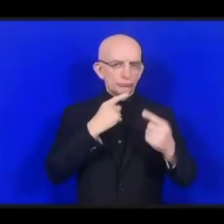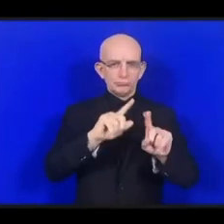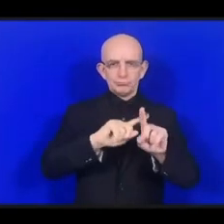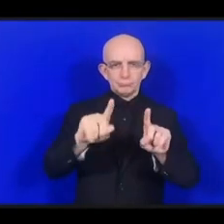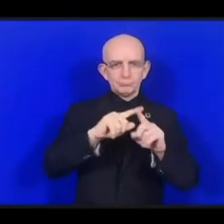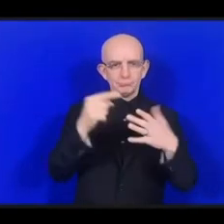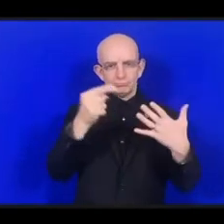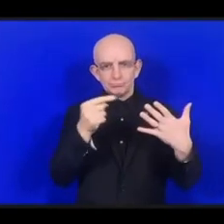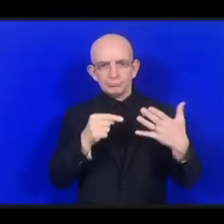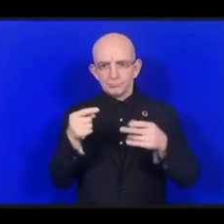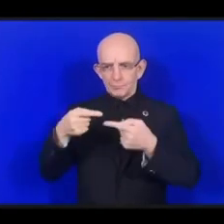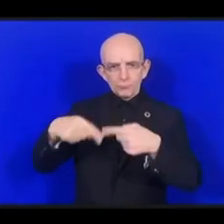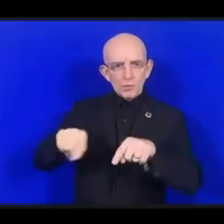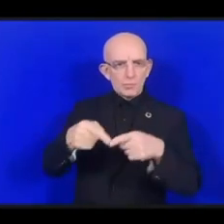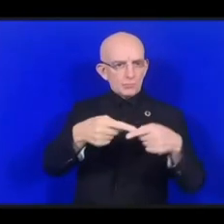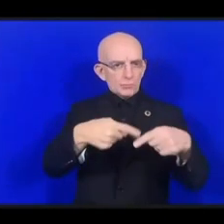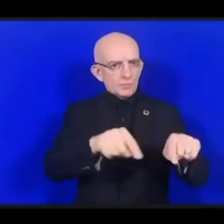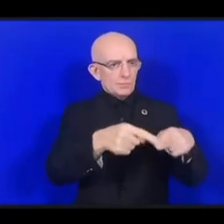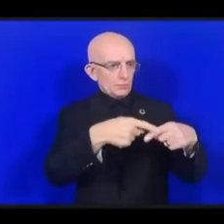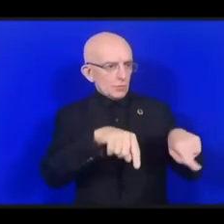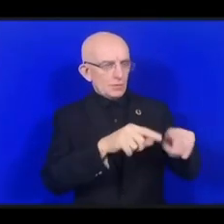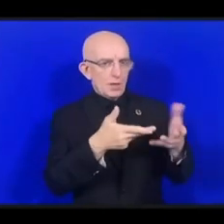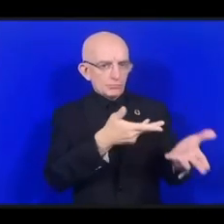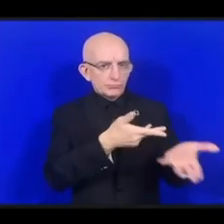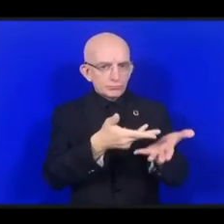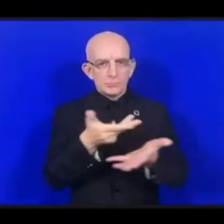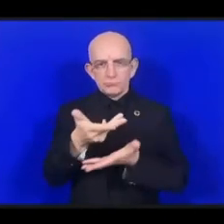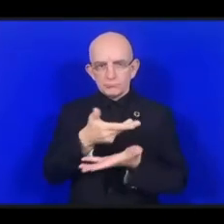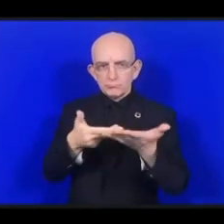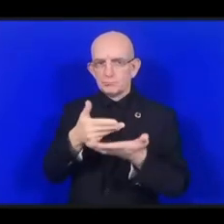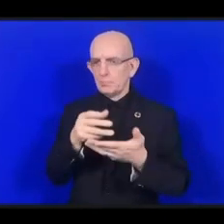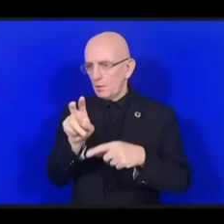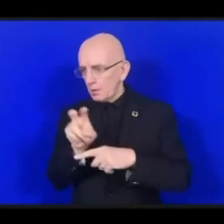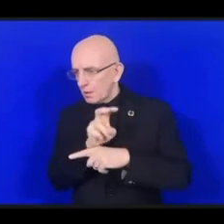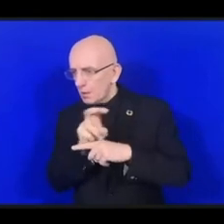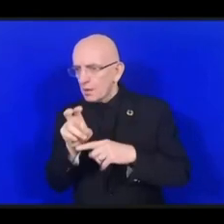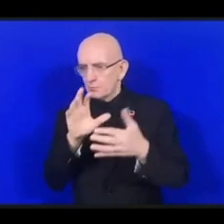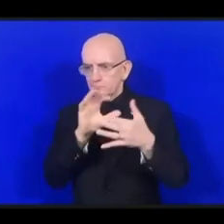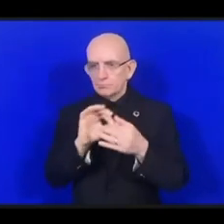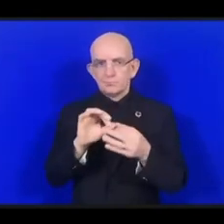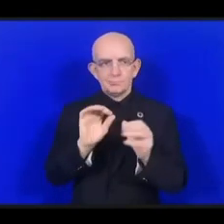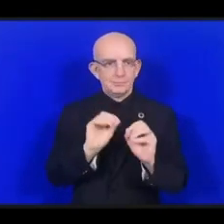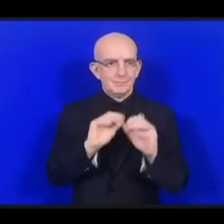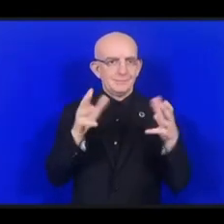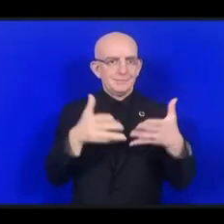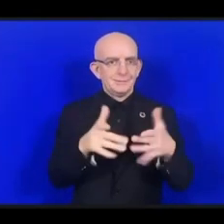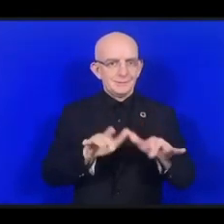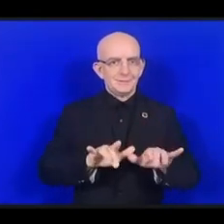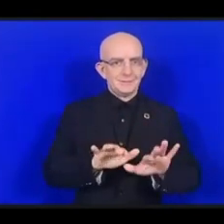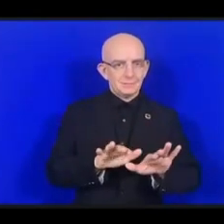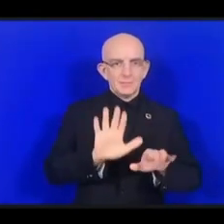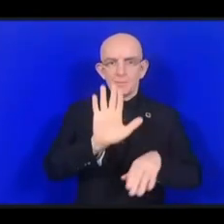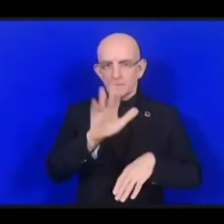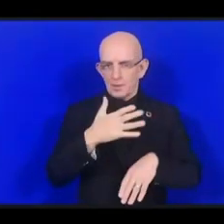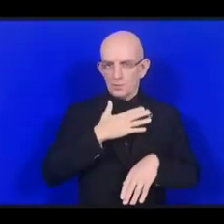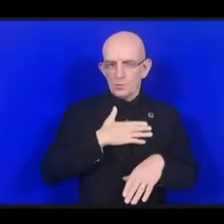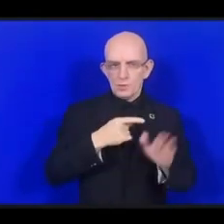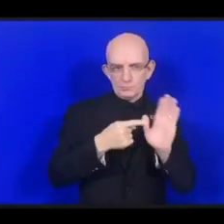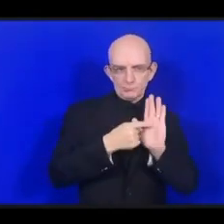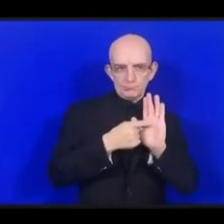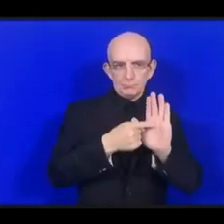aspect important de nos discussions de ces 5 derniers jours en 2011 les